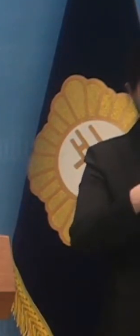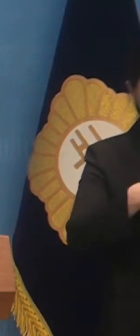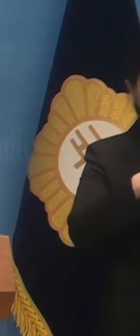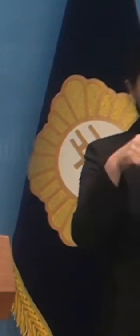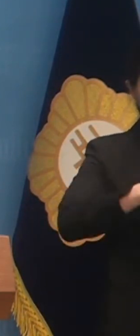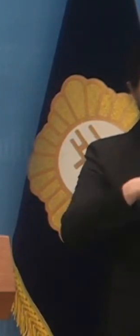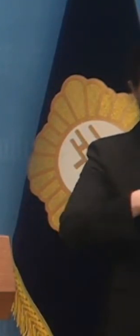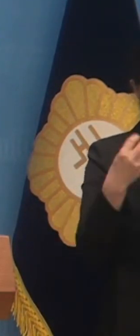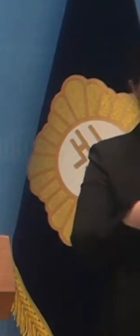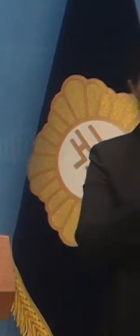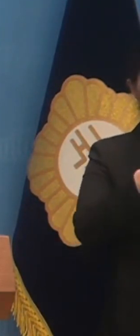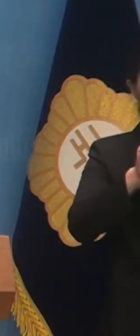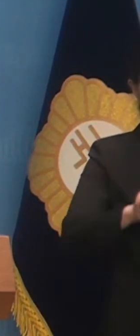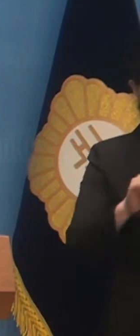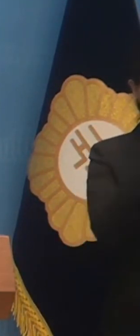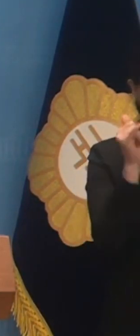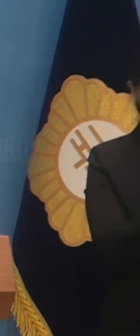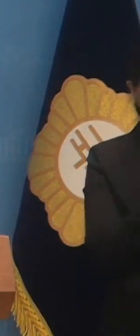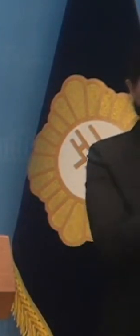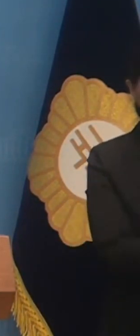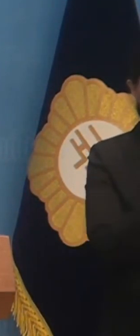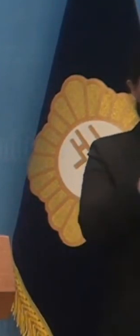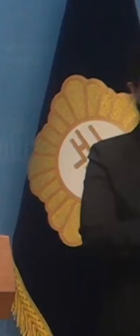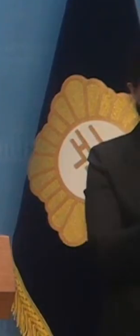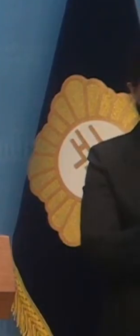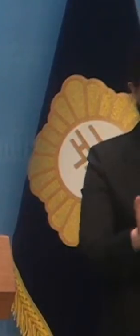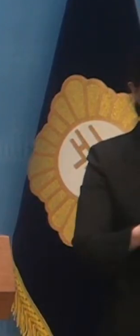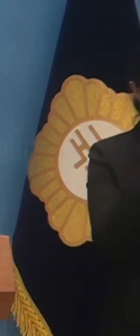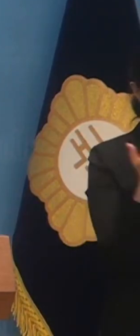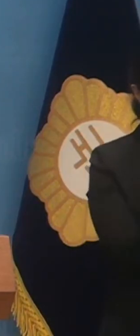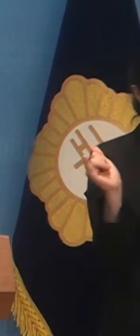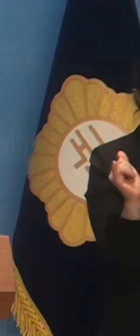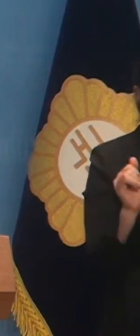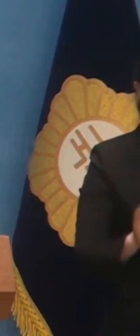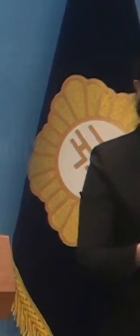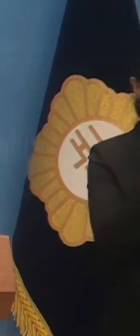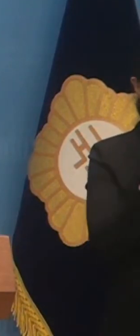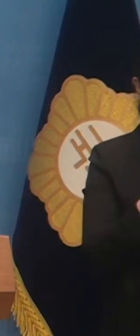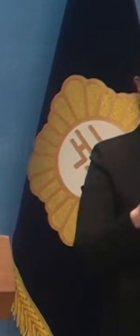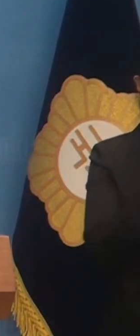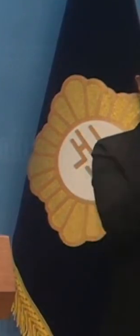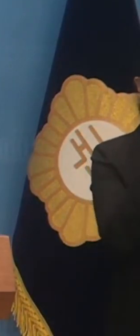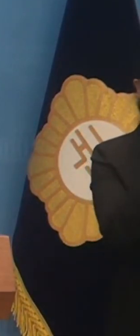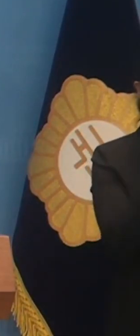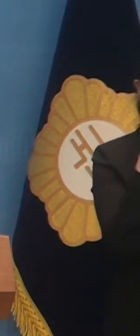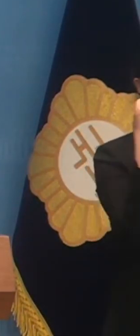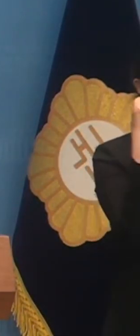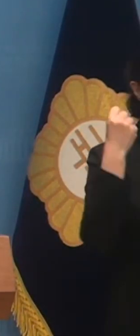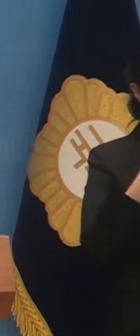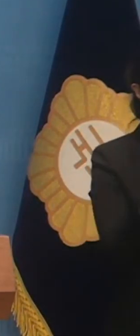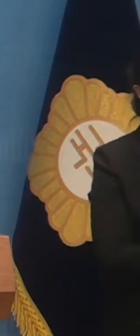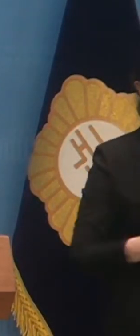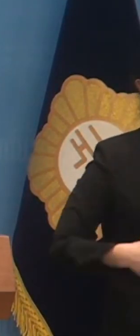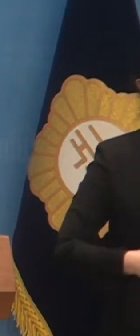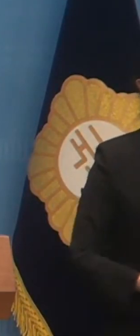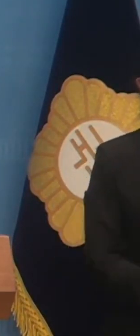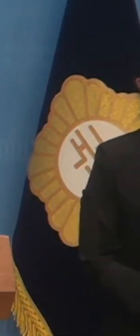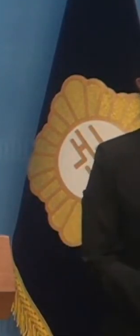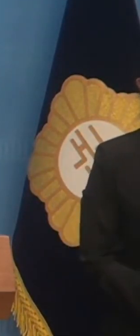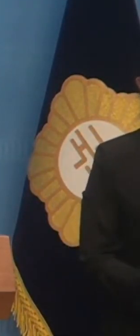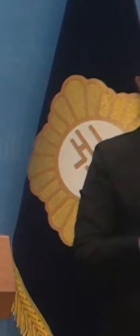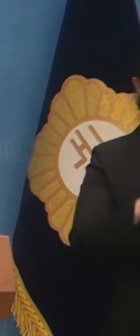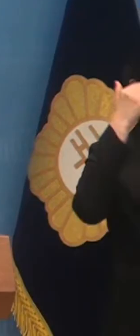131호와 UN 사회권 규약은 모든 노동자에게 생활 가능한 임금을 보장할 것을 요구합니다.